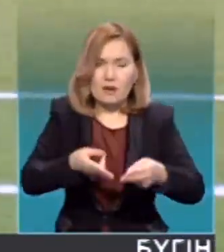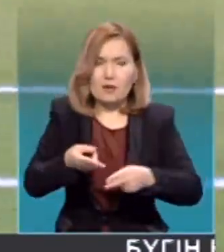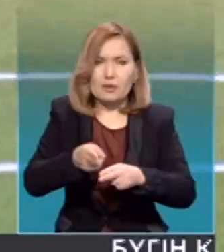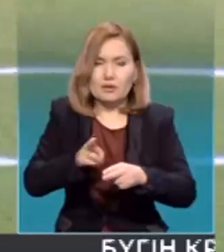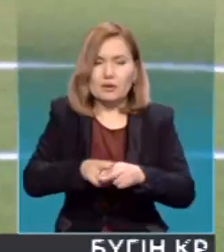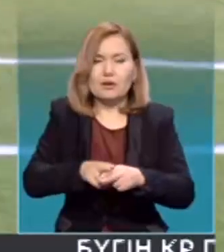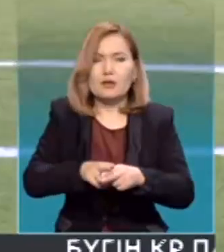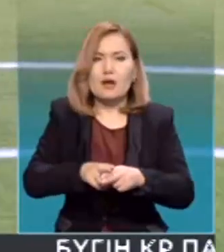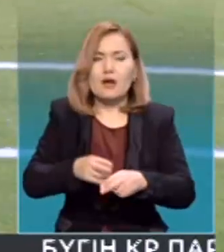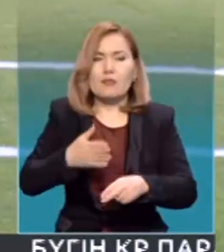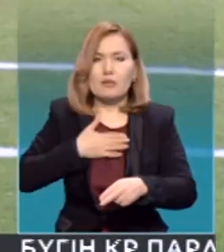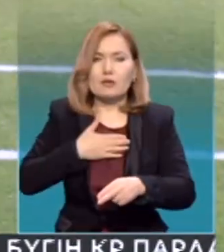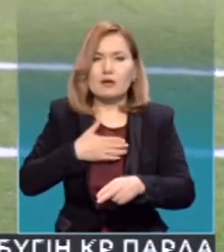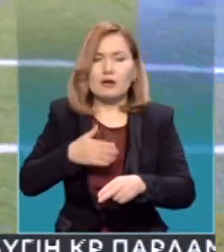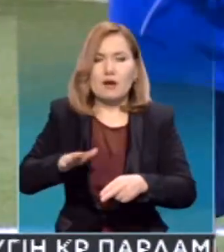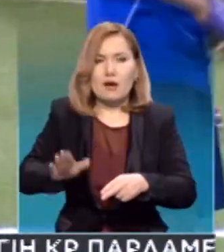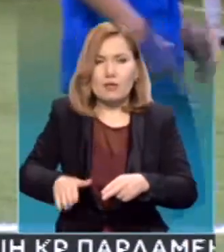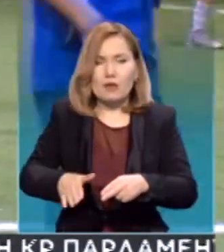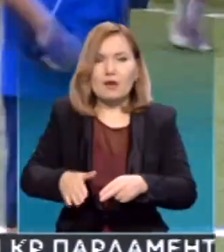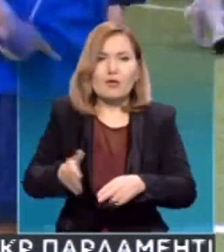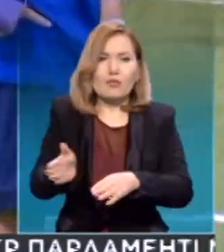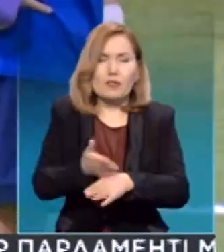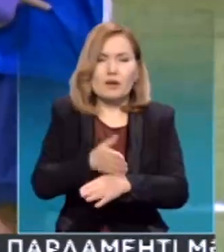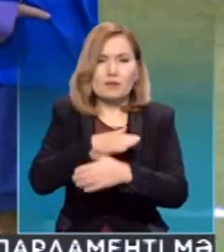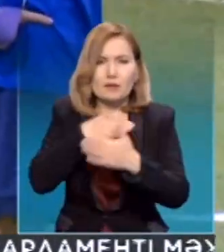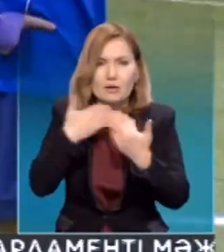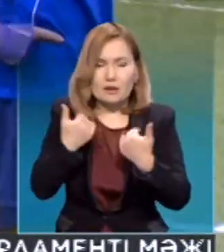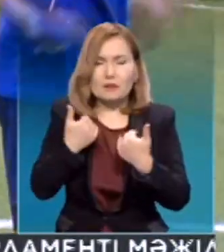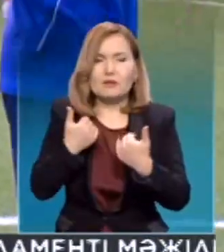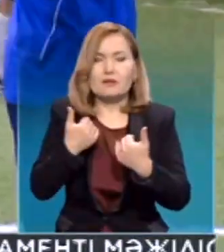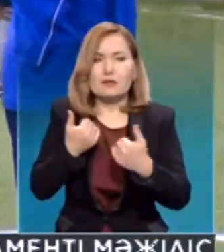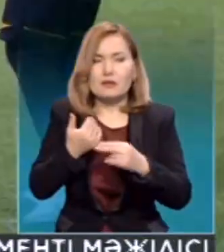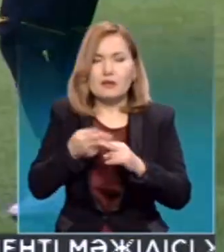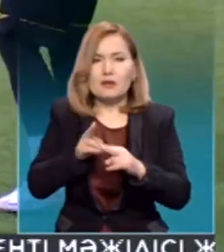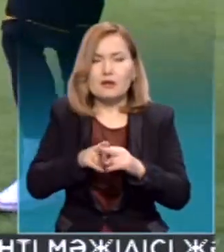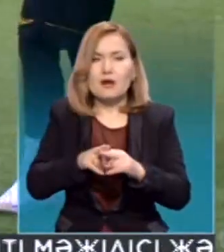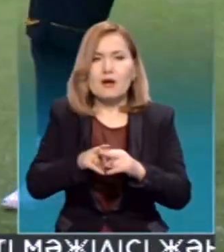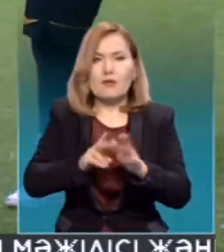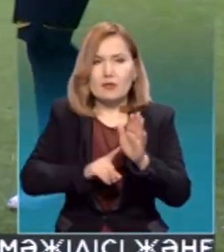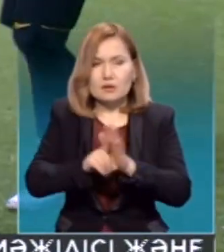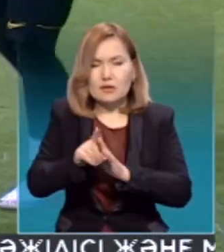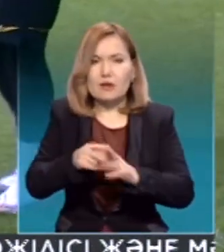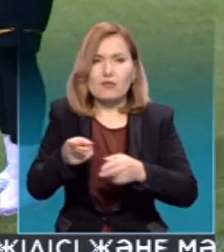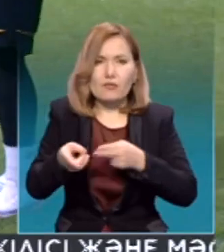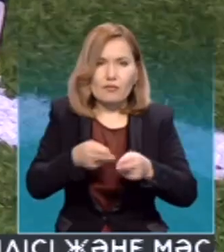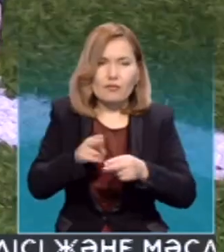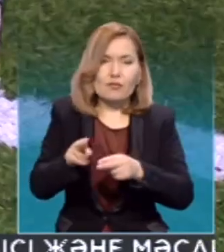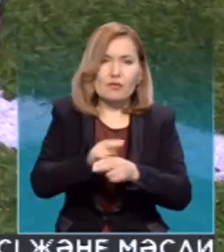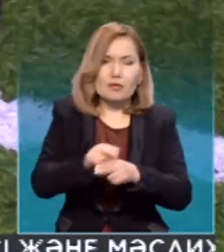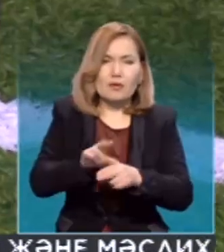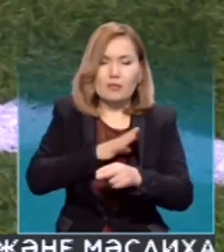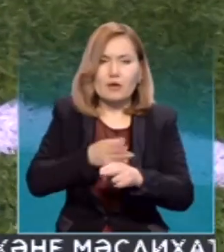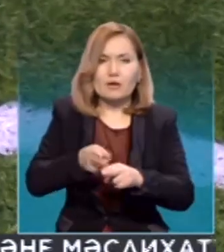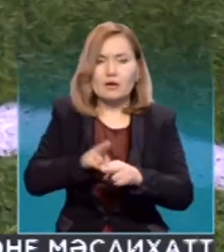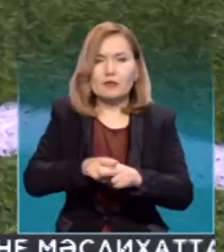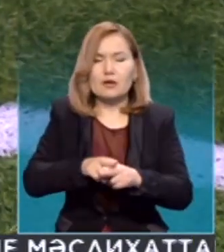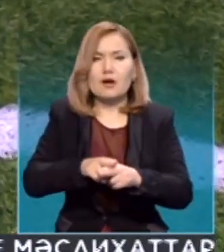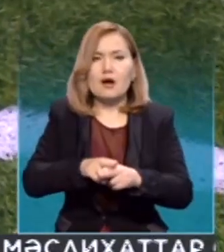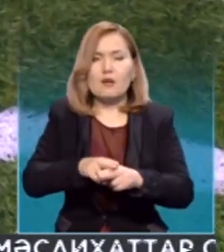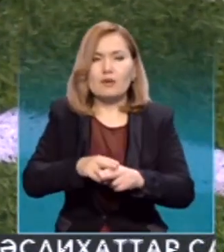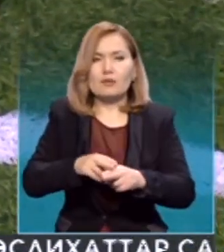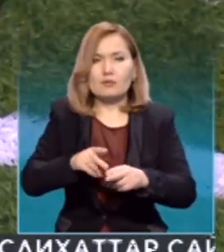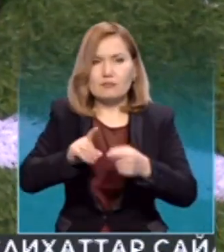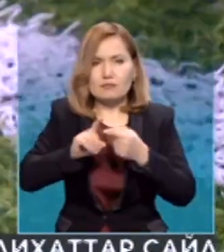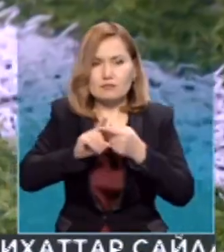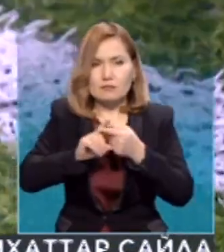надежда умирает последний деп. Сол соңына дейін сендік қой. Жазыламыз деп, инфекцияны алып тастаймыз деп, ұйықтамай сол операцияға